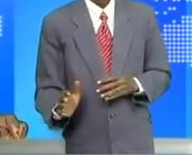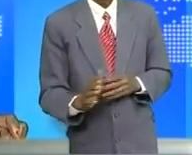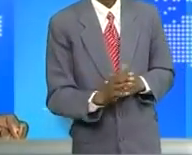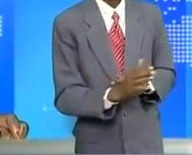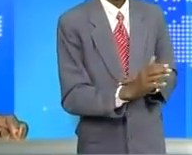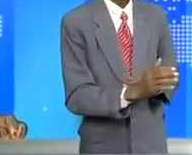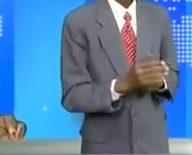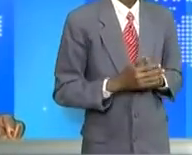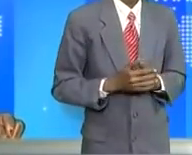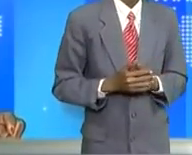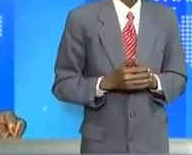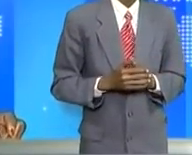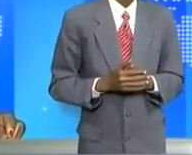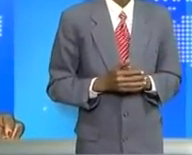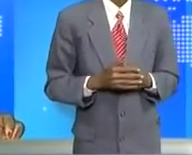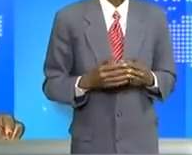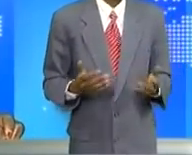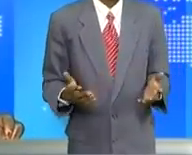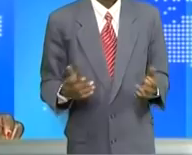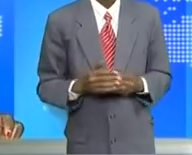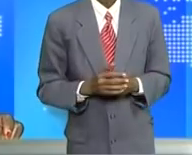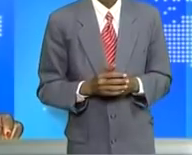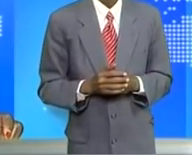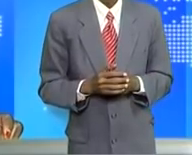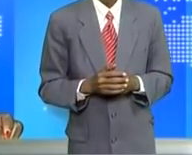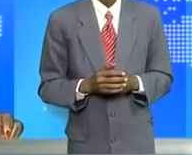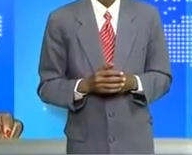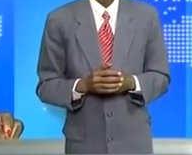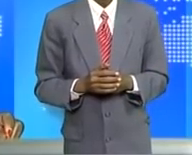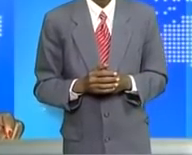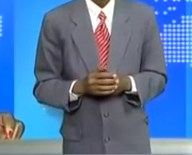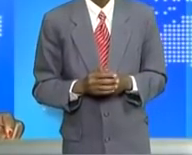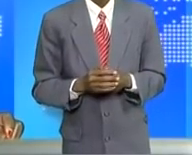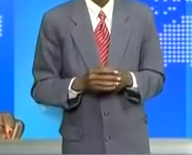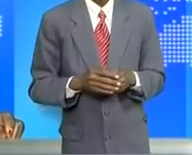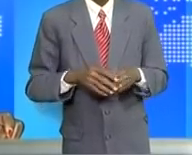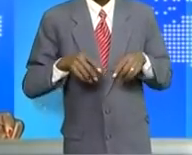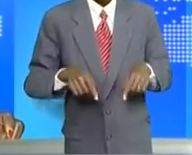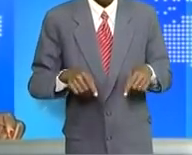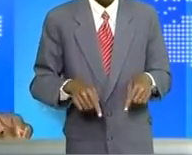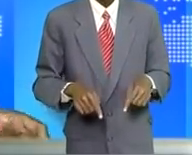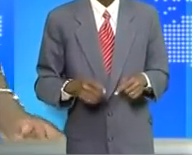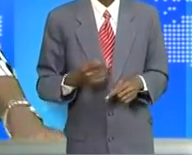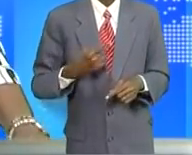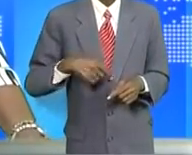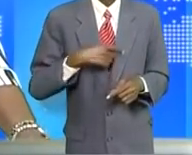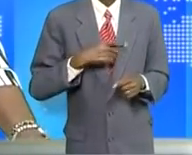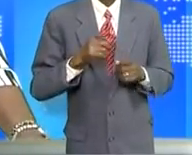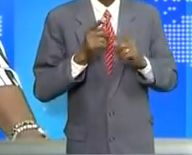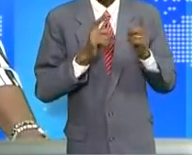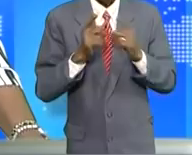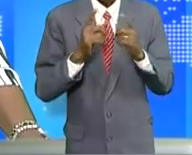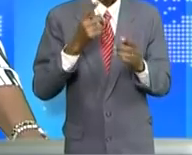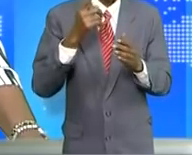réseaux sociaux sur le coronavirus. Et pour lutter contre cela, des points focaux sont formés par le syndicat